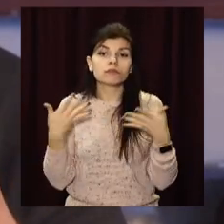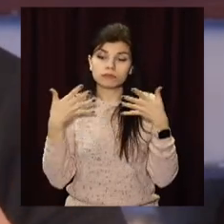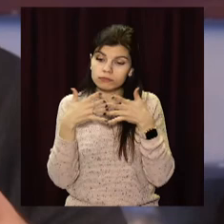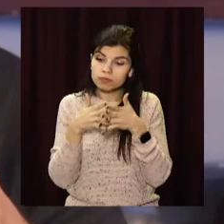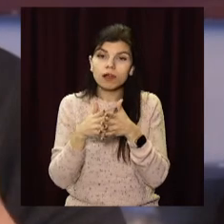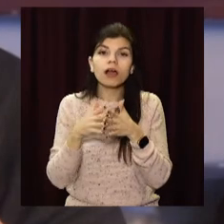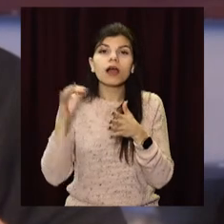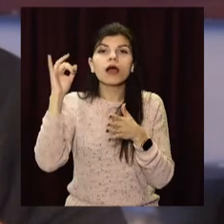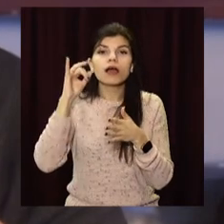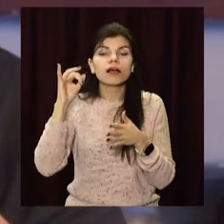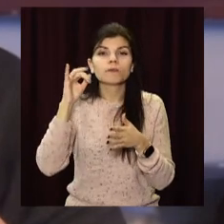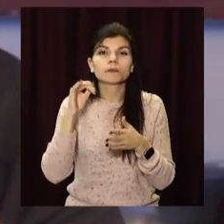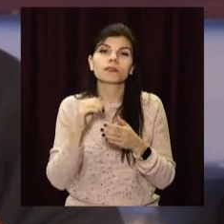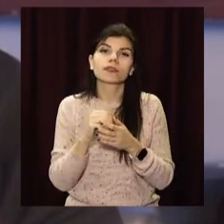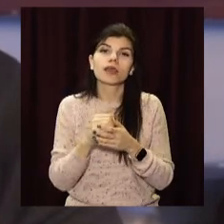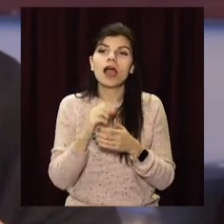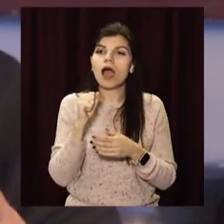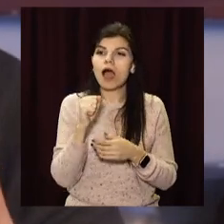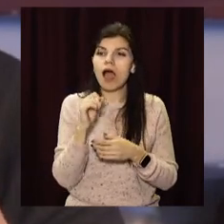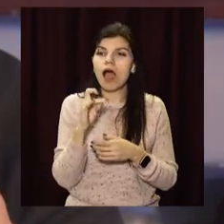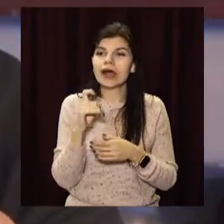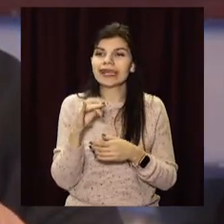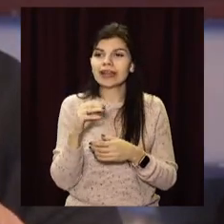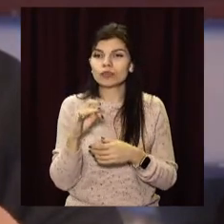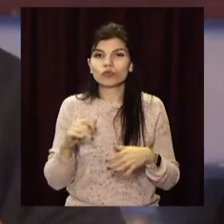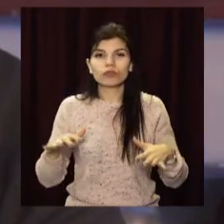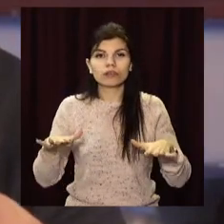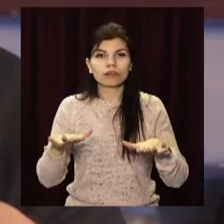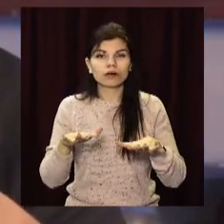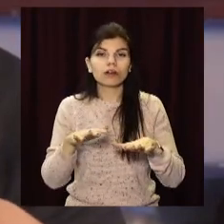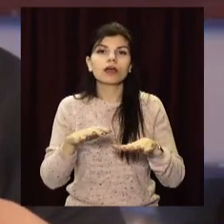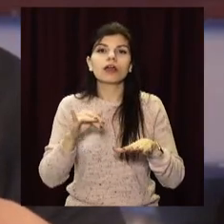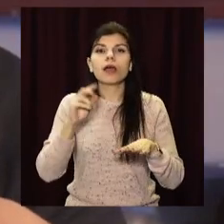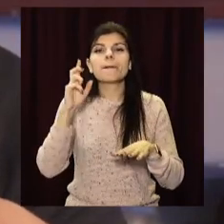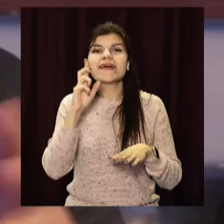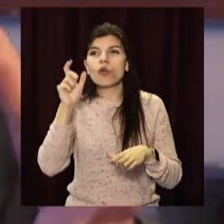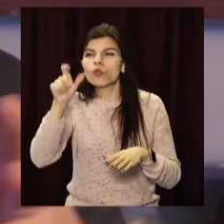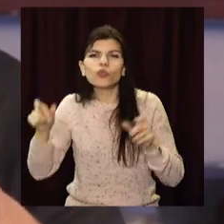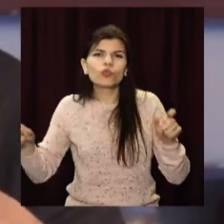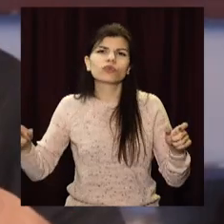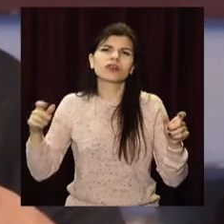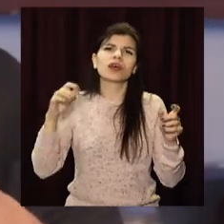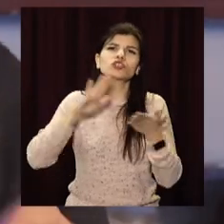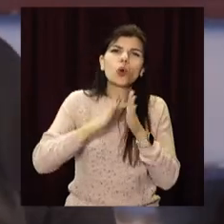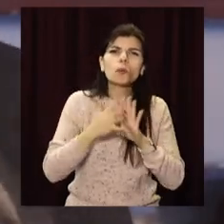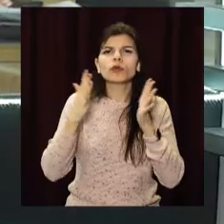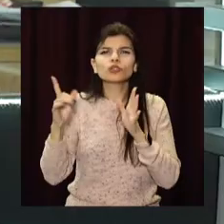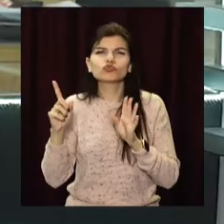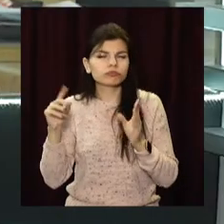архітектурну складову, історико-архітектурну і персоналістичну, біографічну складову цього